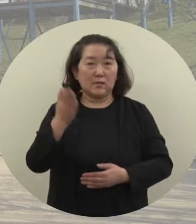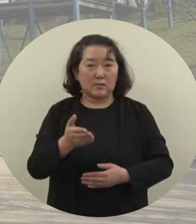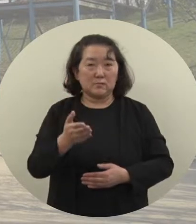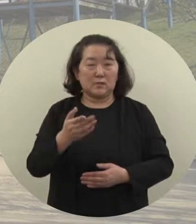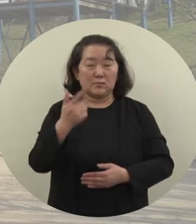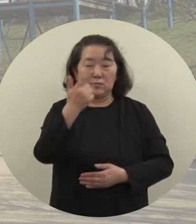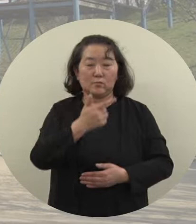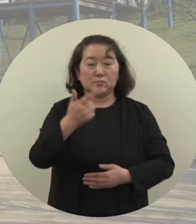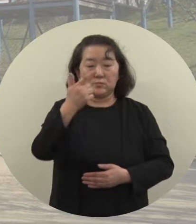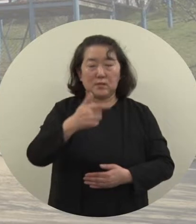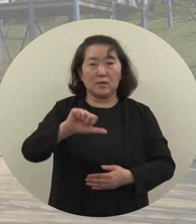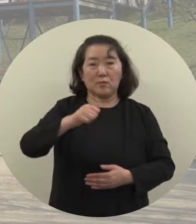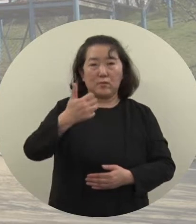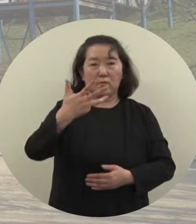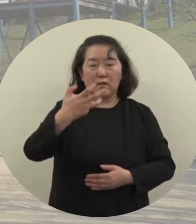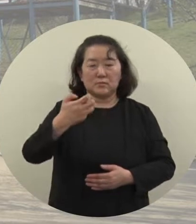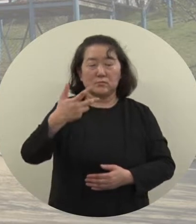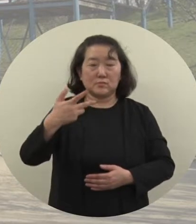余りで